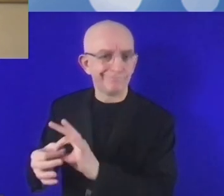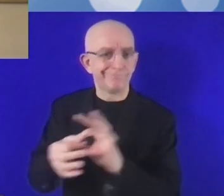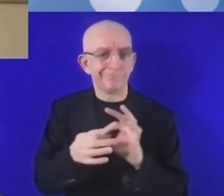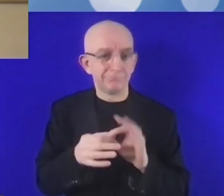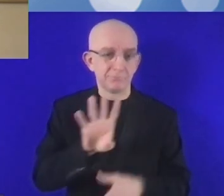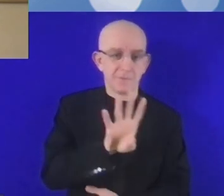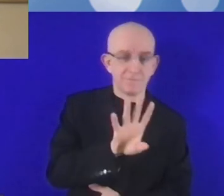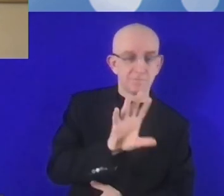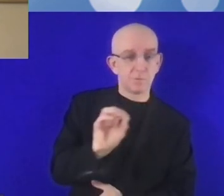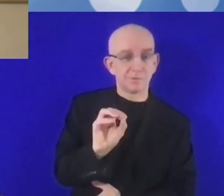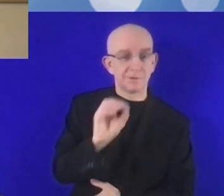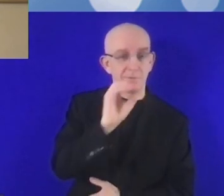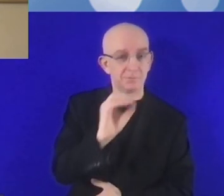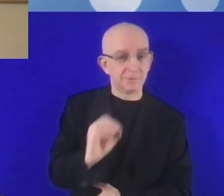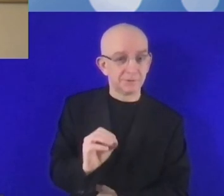上，